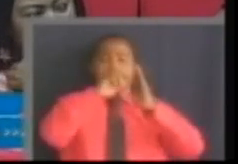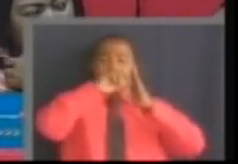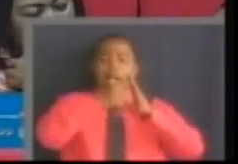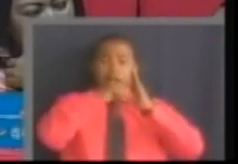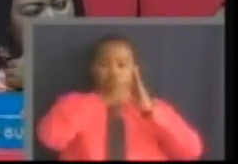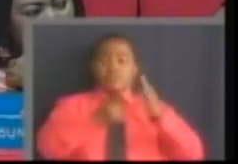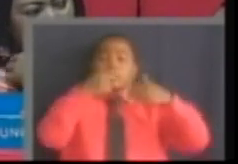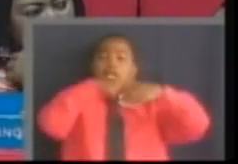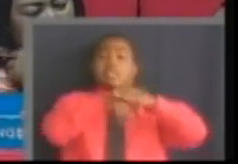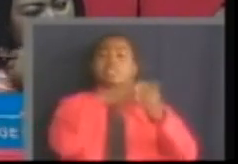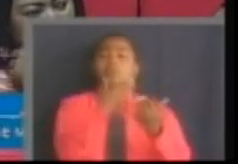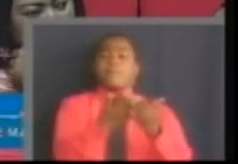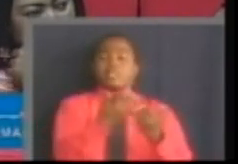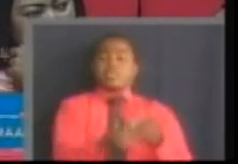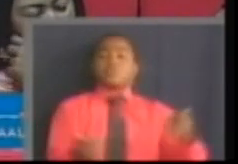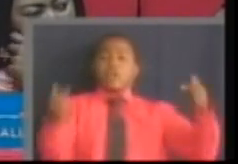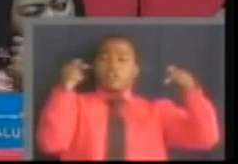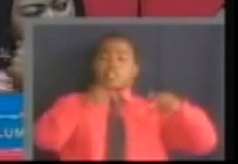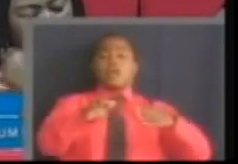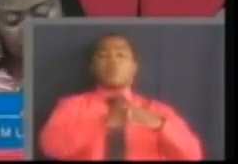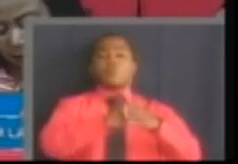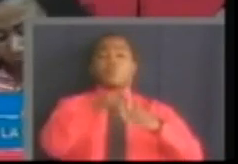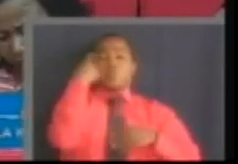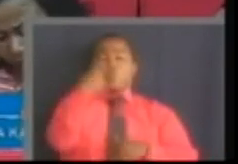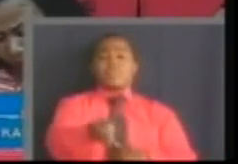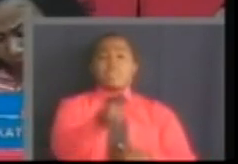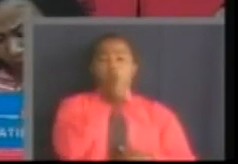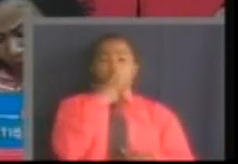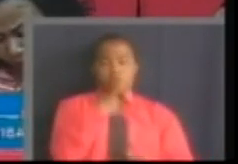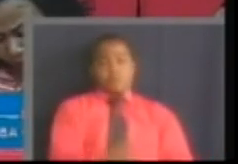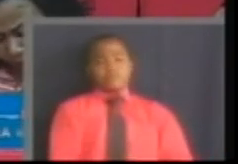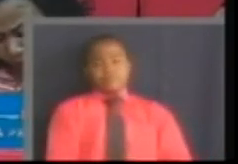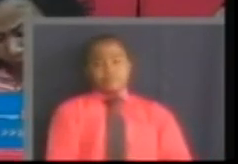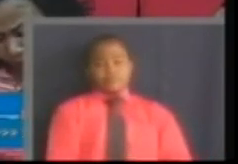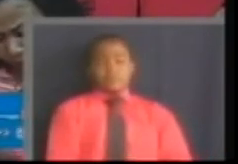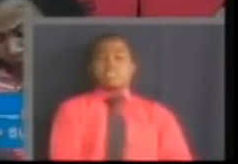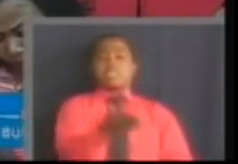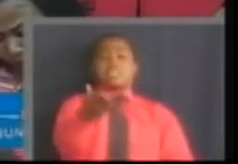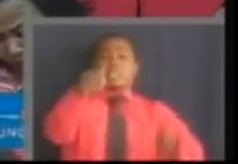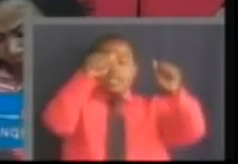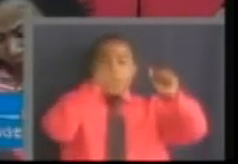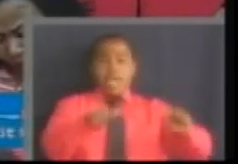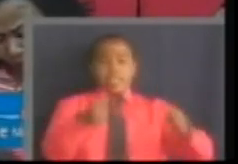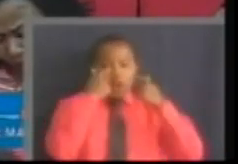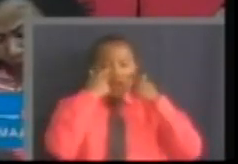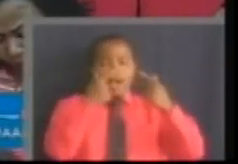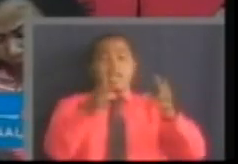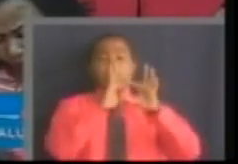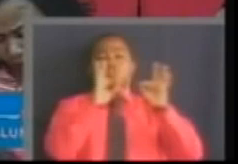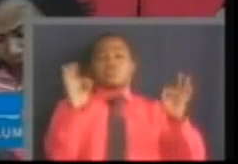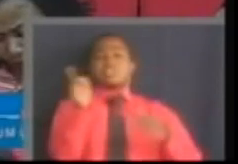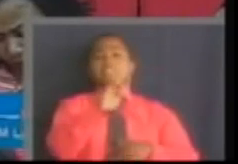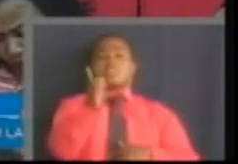katika mapendekezo waliyotoa juu ya upigaji wa kula. Na hii ni haja tu ya kutazama kwa mapana yake badala ya kutazama katika